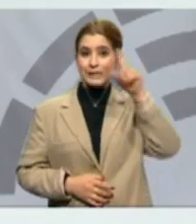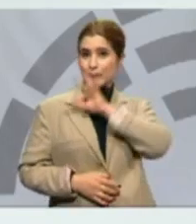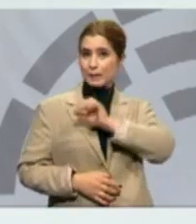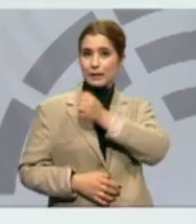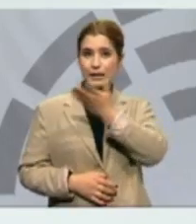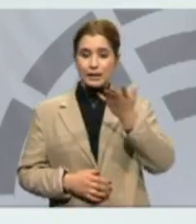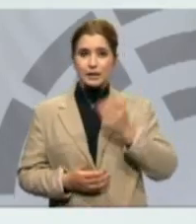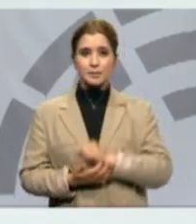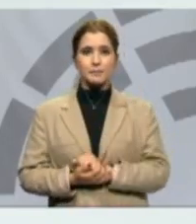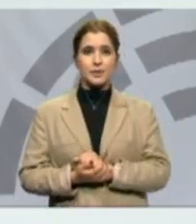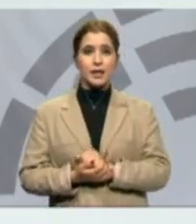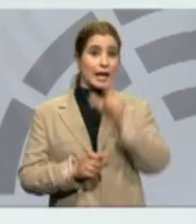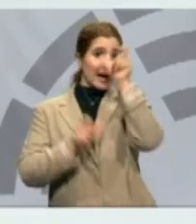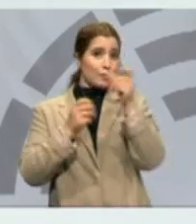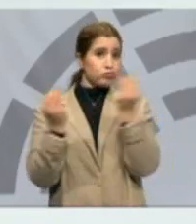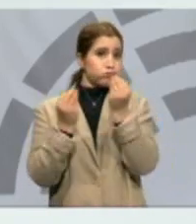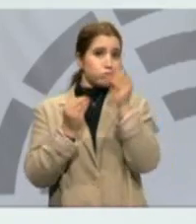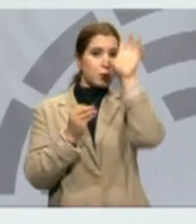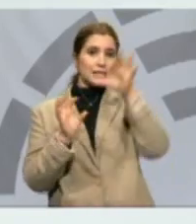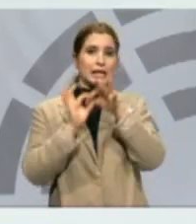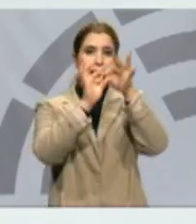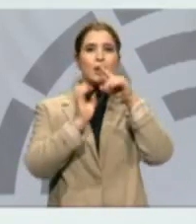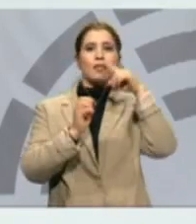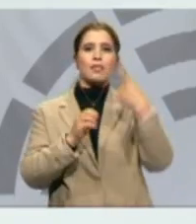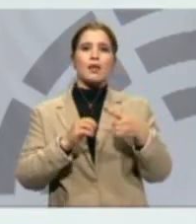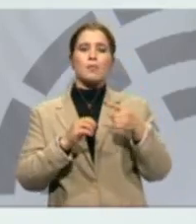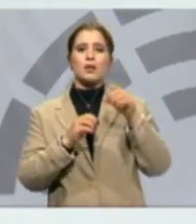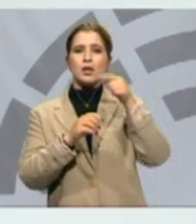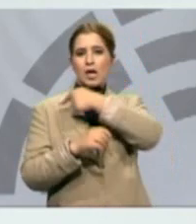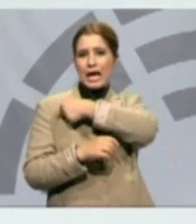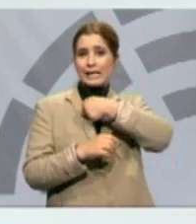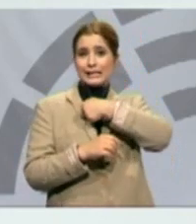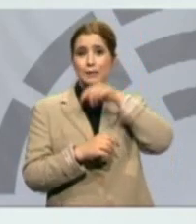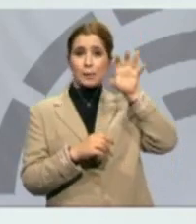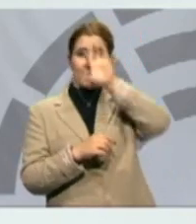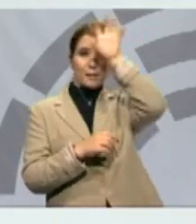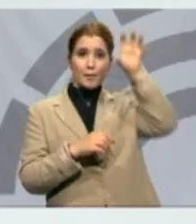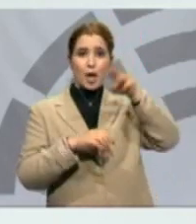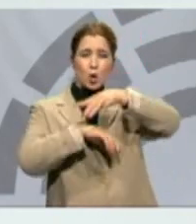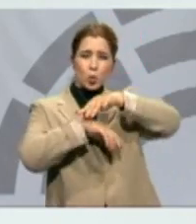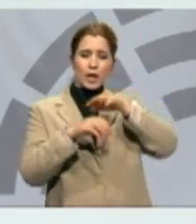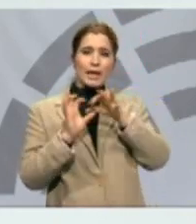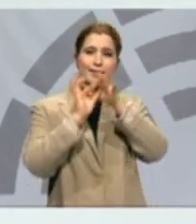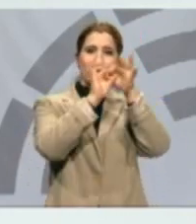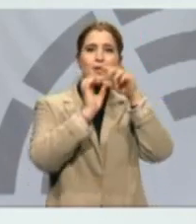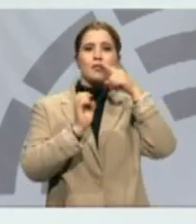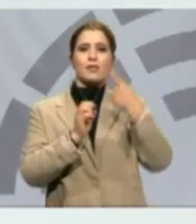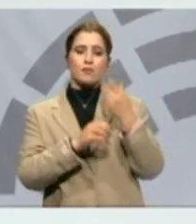بسم الله الرحمن الرحيم اهلي بمدينه جرمبيليا تركي نينو بلي نخوين هيسباله